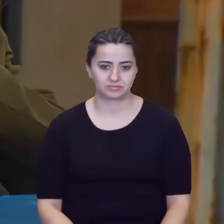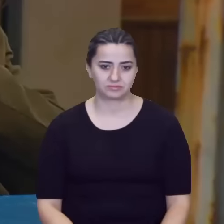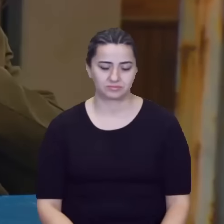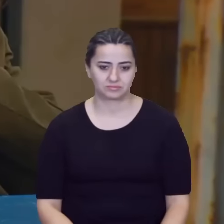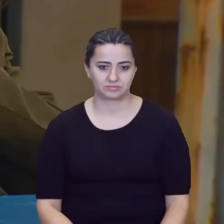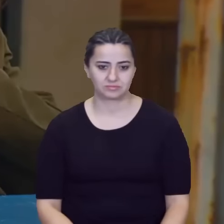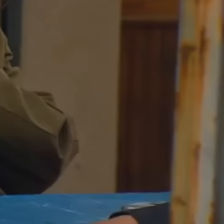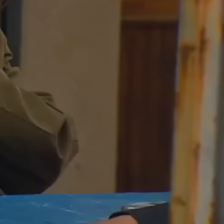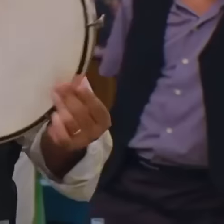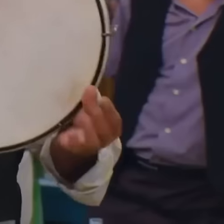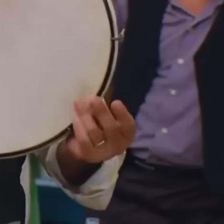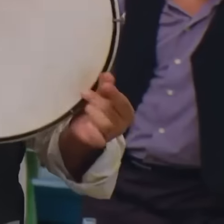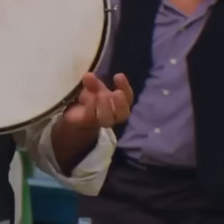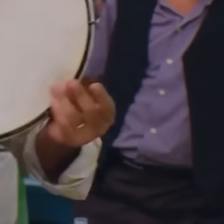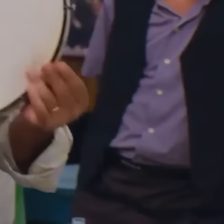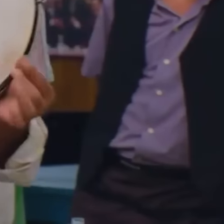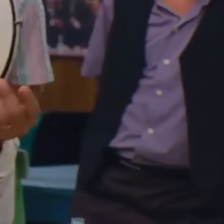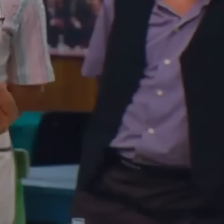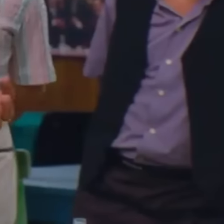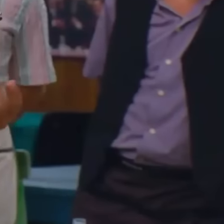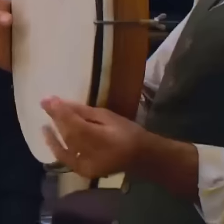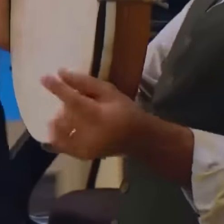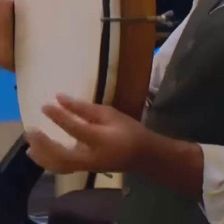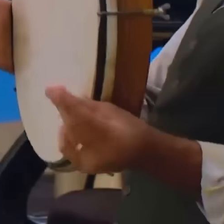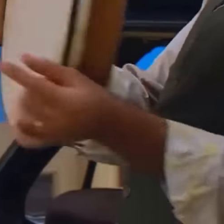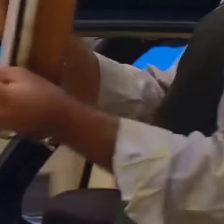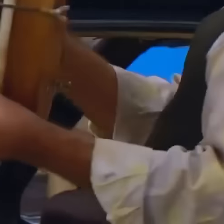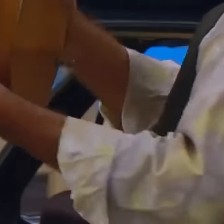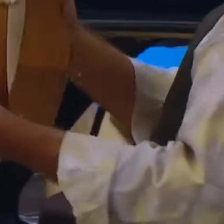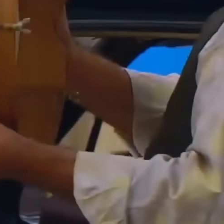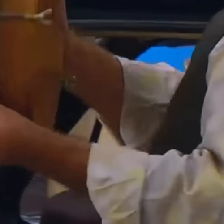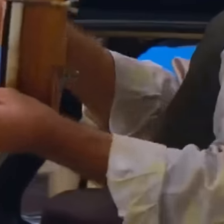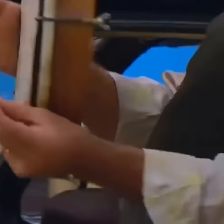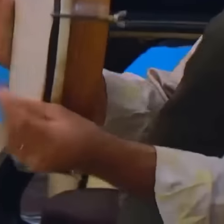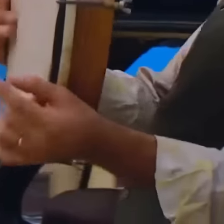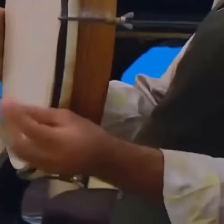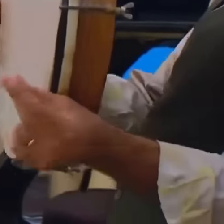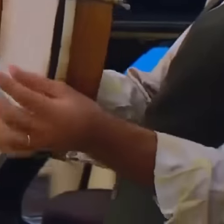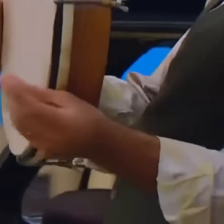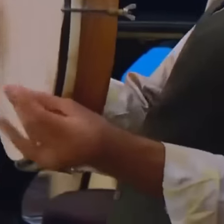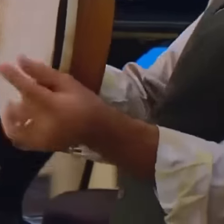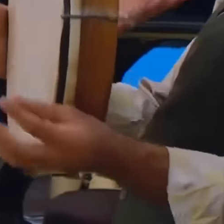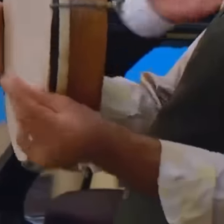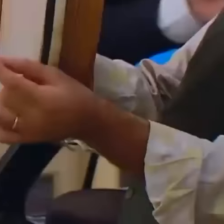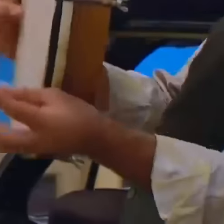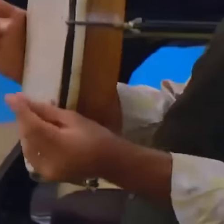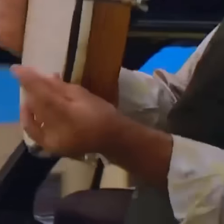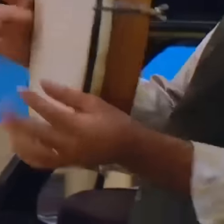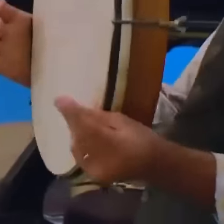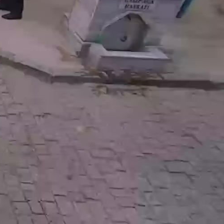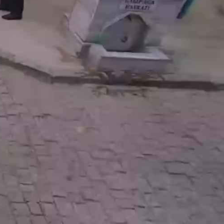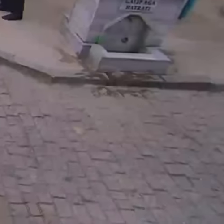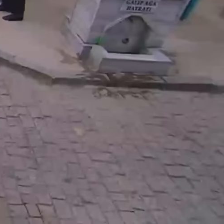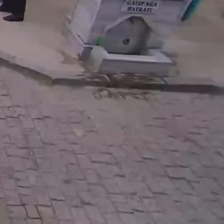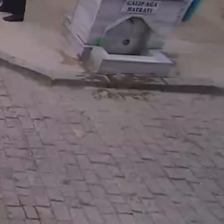çiçil peynirinden yiyor. Parça uzun boylu zayıf esmer bir adam. Üstünde gömlek pantolonla yiyerek Suat oyuna başladı.